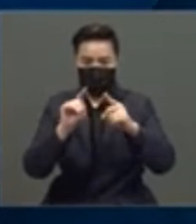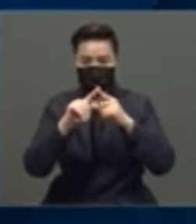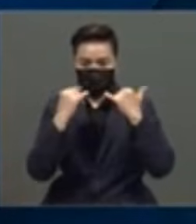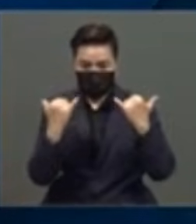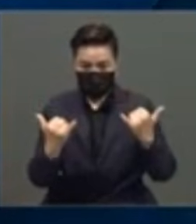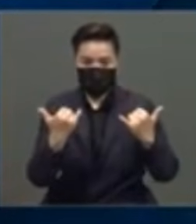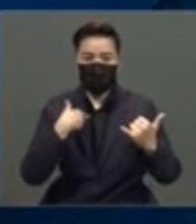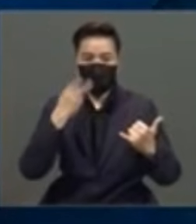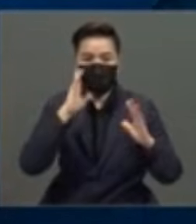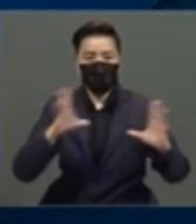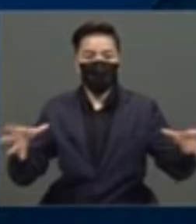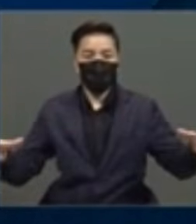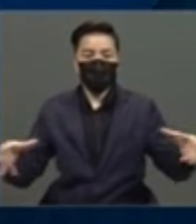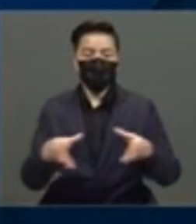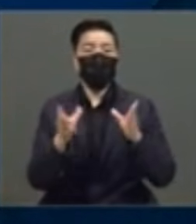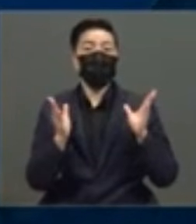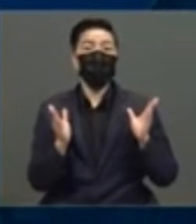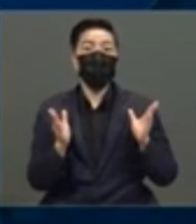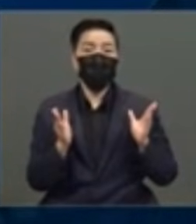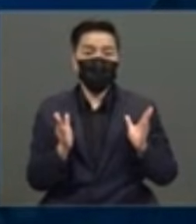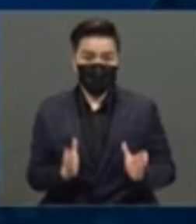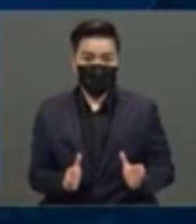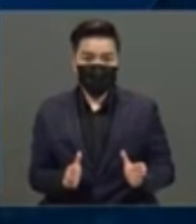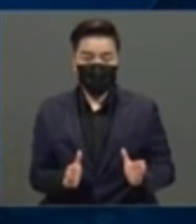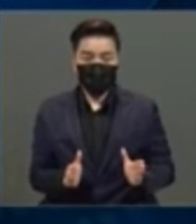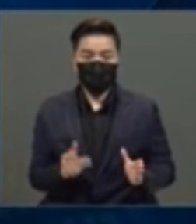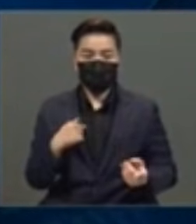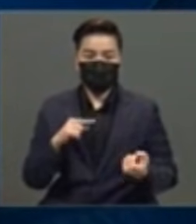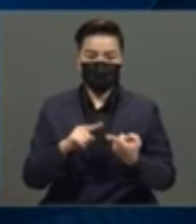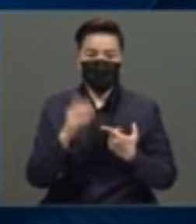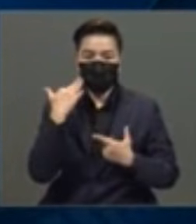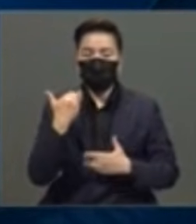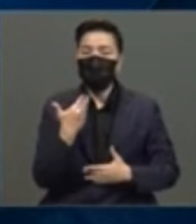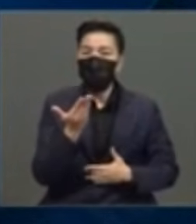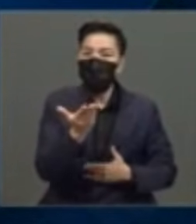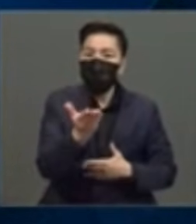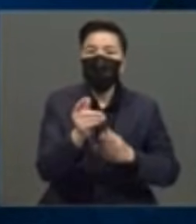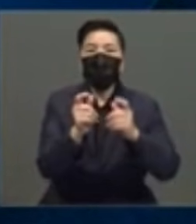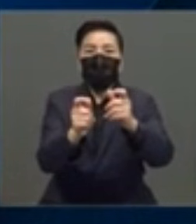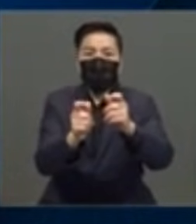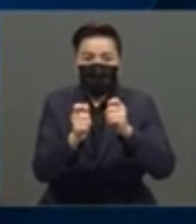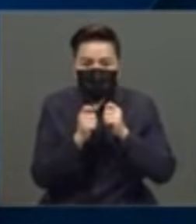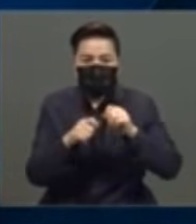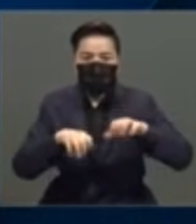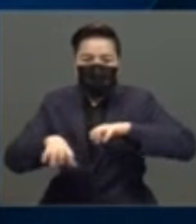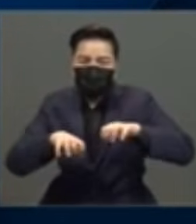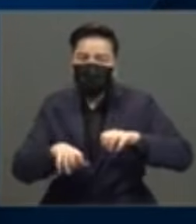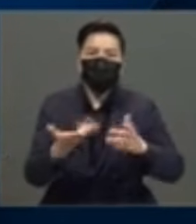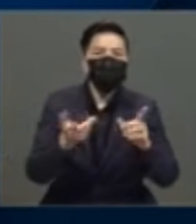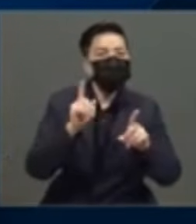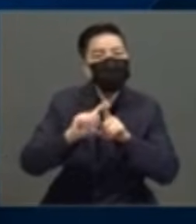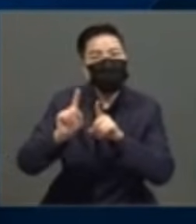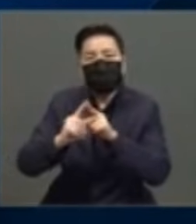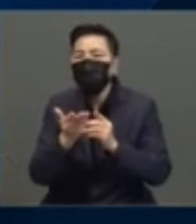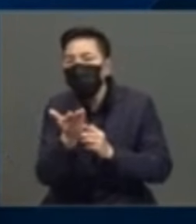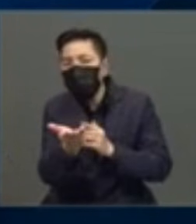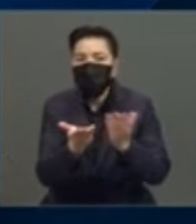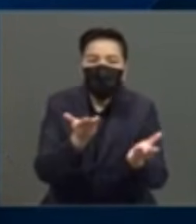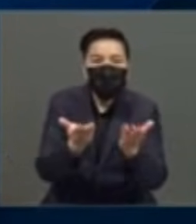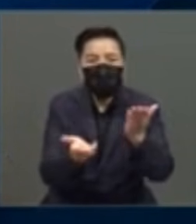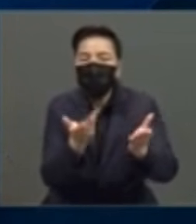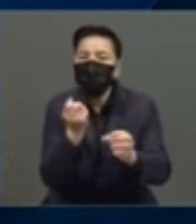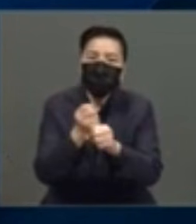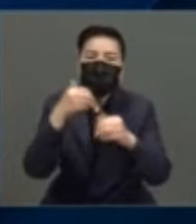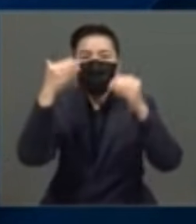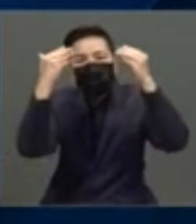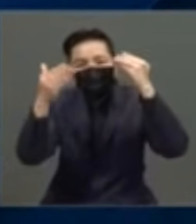แล้วก็การรวมกลุ่มคนของคนที่เคยขออนุญาตนะครับว่าจะจัดงานนู้นงานนี้จัดกิจกรรม